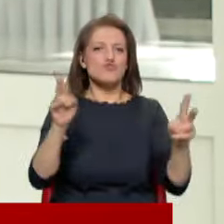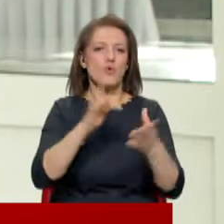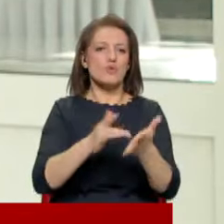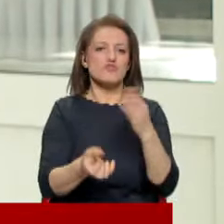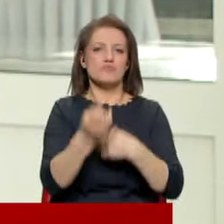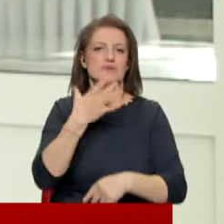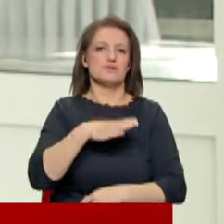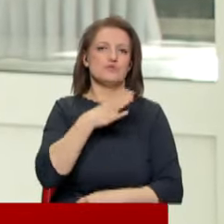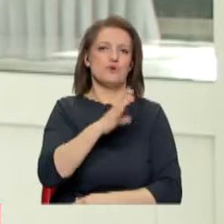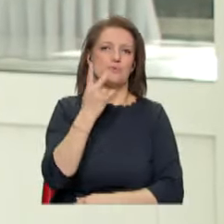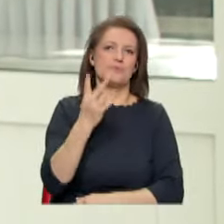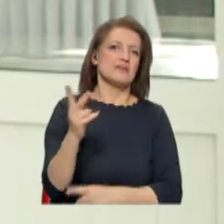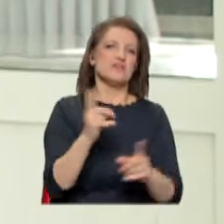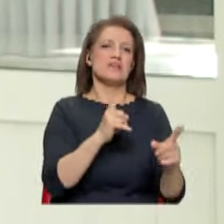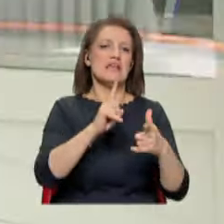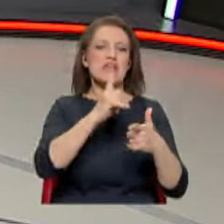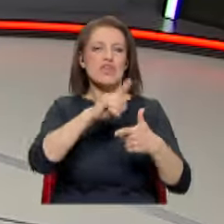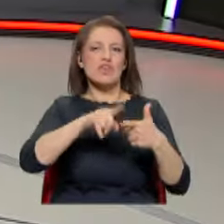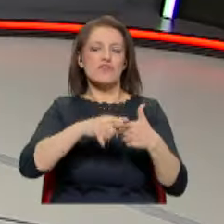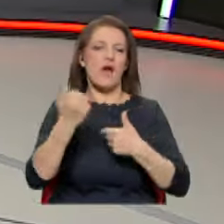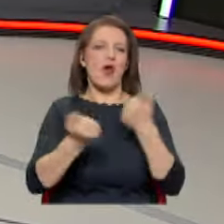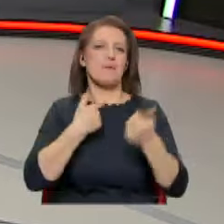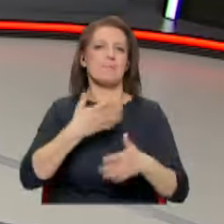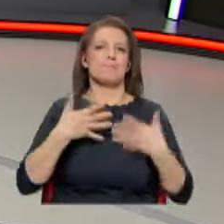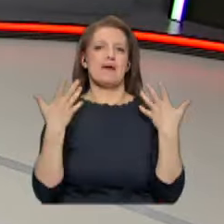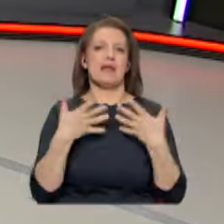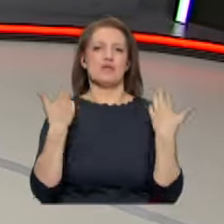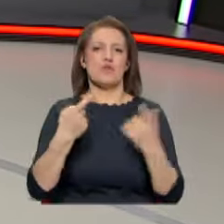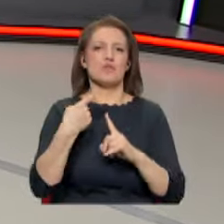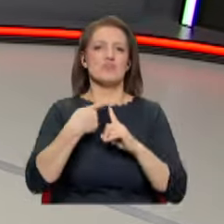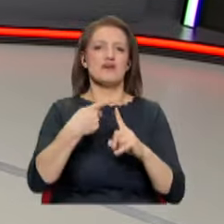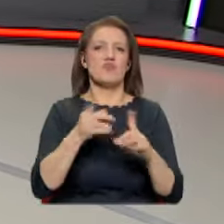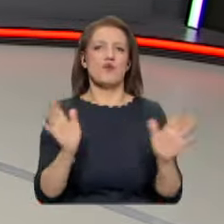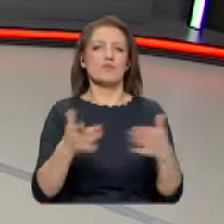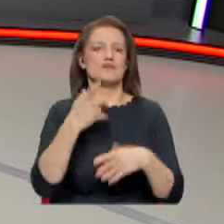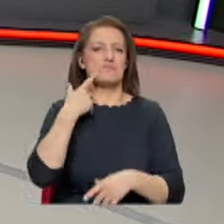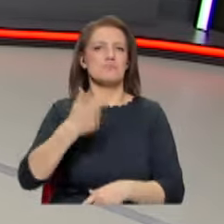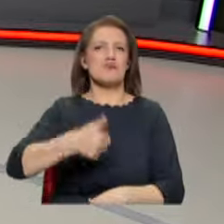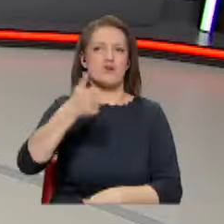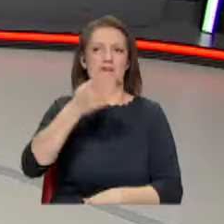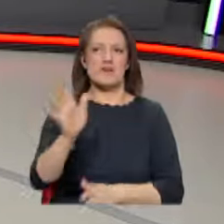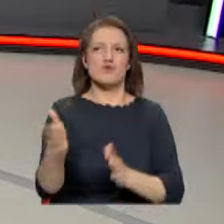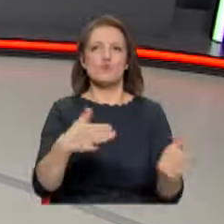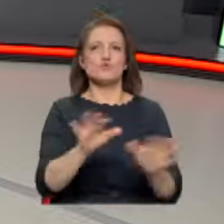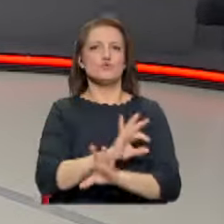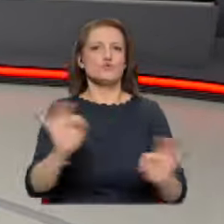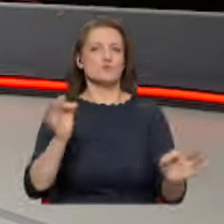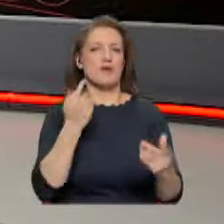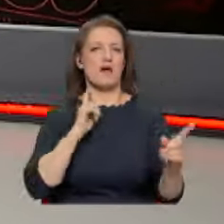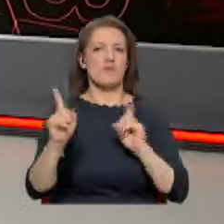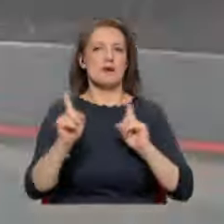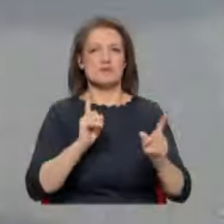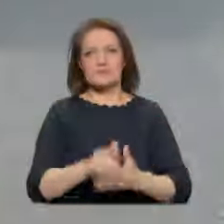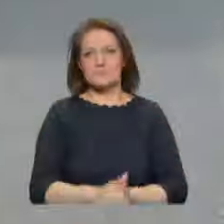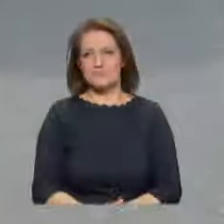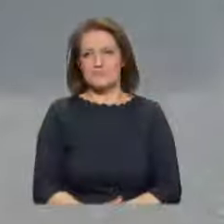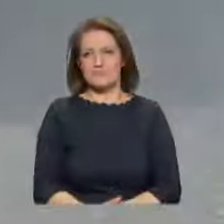Kesinlikle ikinci arada merak ediyorum. Efendim Taksiciler Odası Başkanı'na yolsuzluk davası.